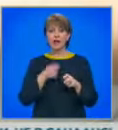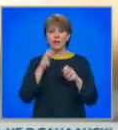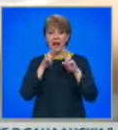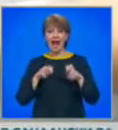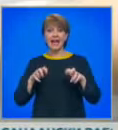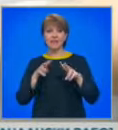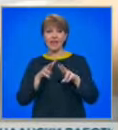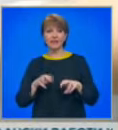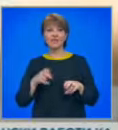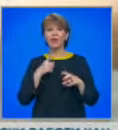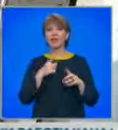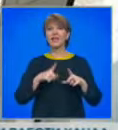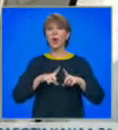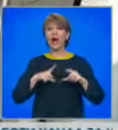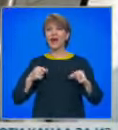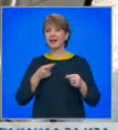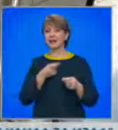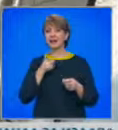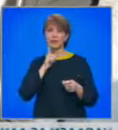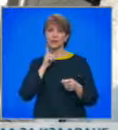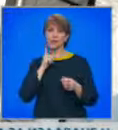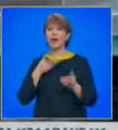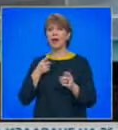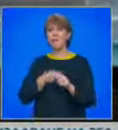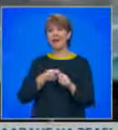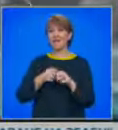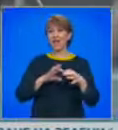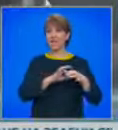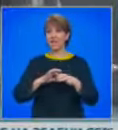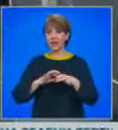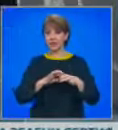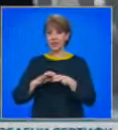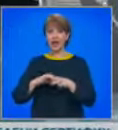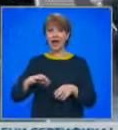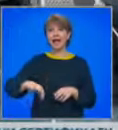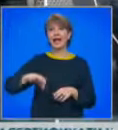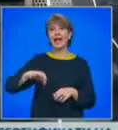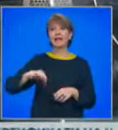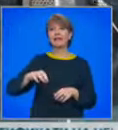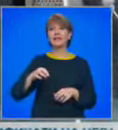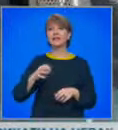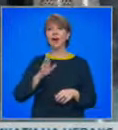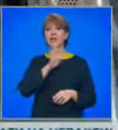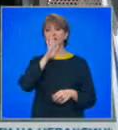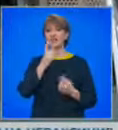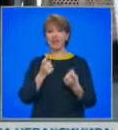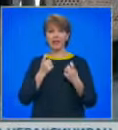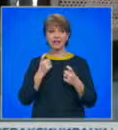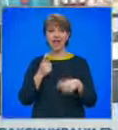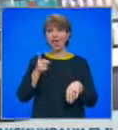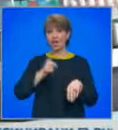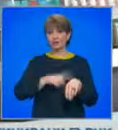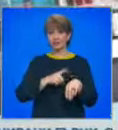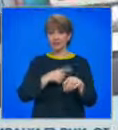пред репортерка гръцки посредник потвърждава българската връзка. Клиентите са предимно от Северна Гърция. Стоката е достъпна за всеки